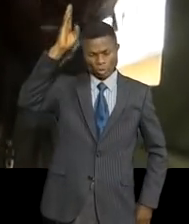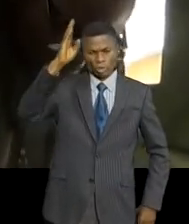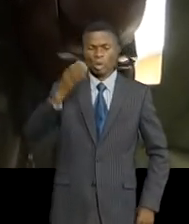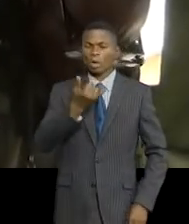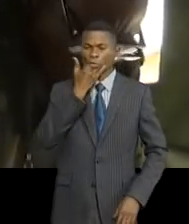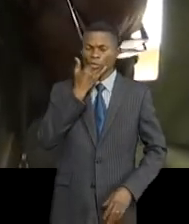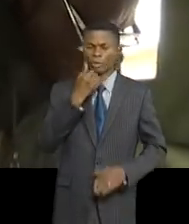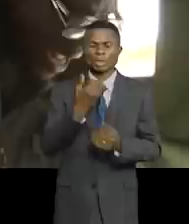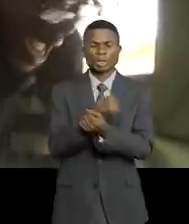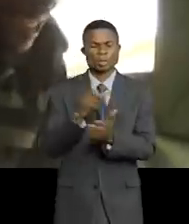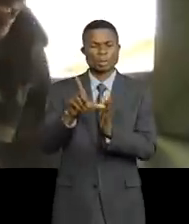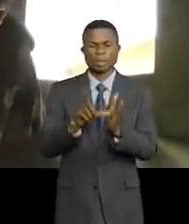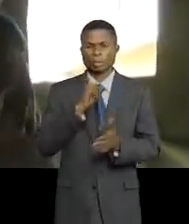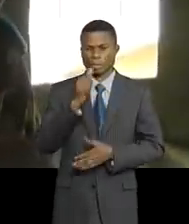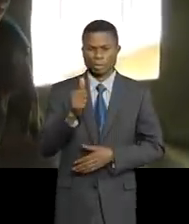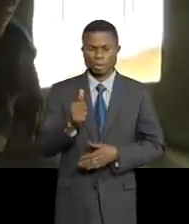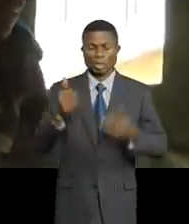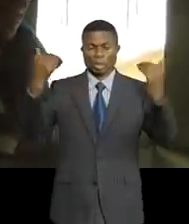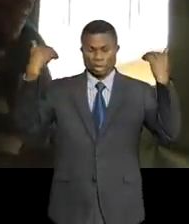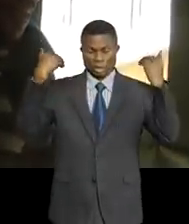Kasongo lui-même